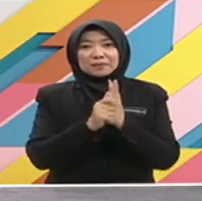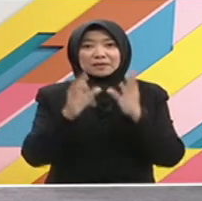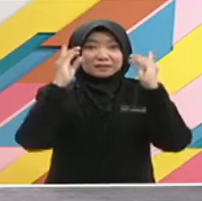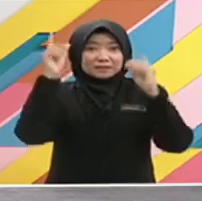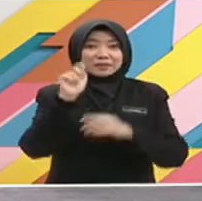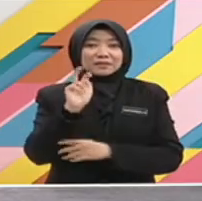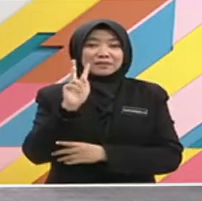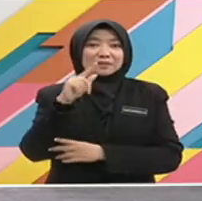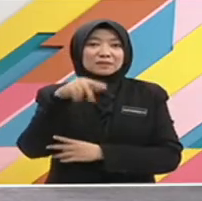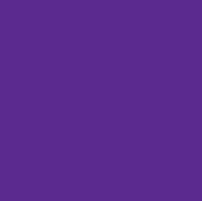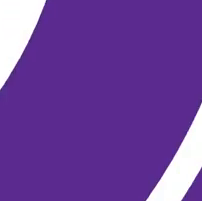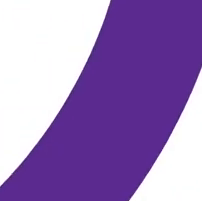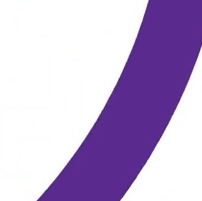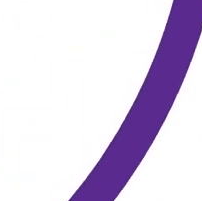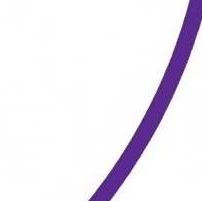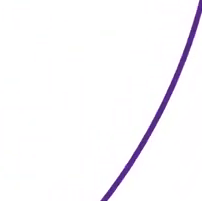TV KPM.